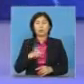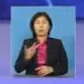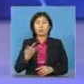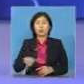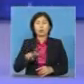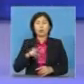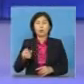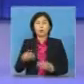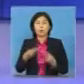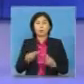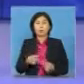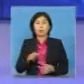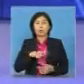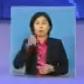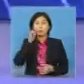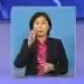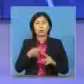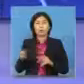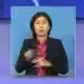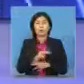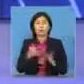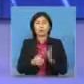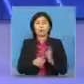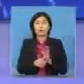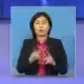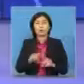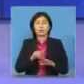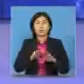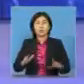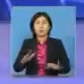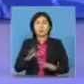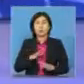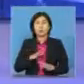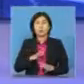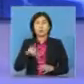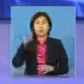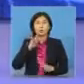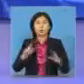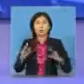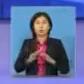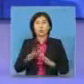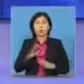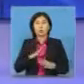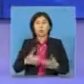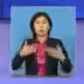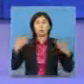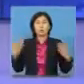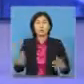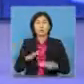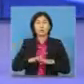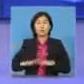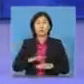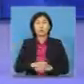40 миллионов тенге. И теперь у мужчины, который воспитывает 6 малолетних детей, появилось уютное жилье и обширная придомовая